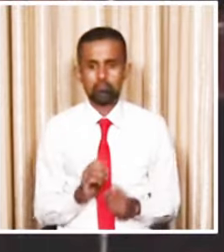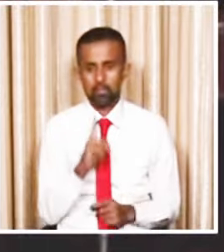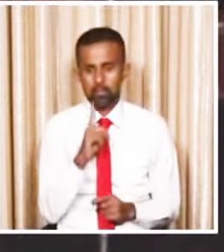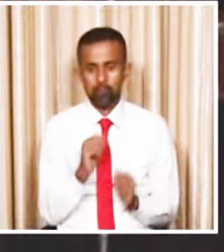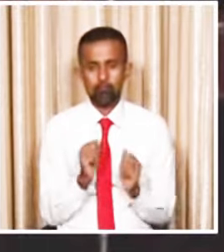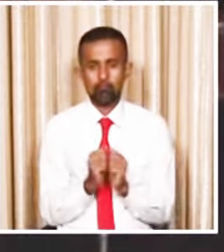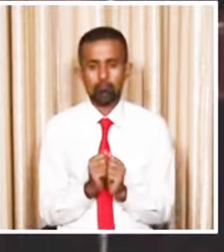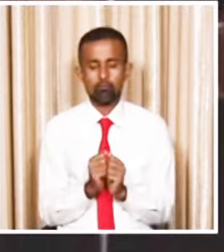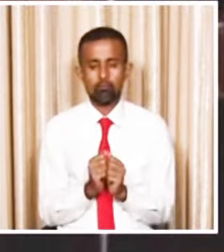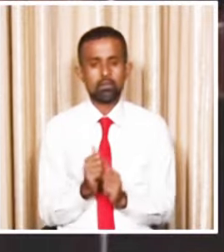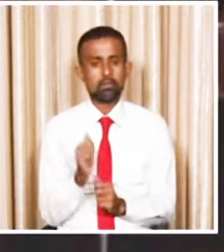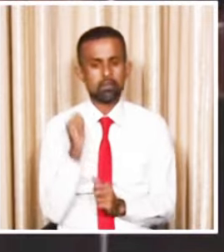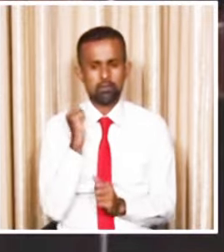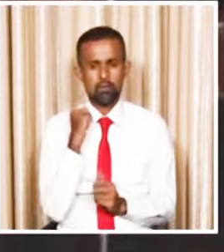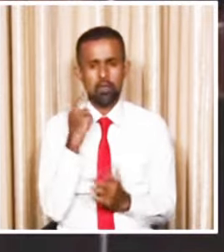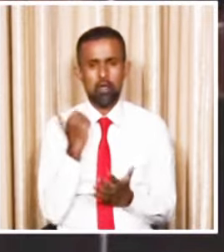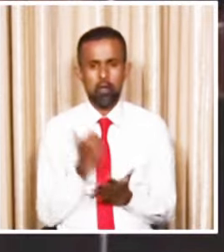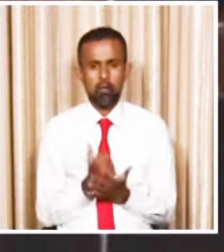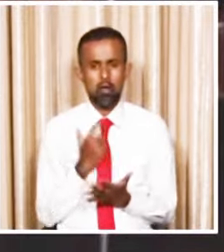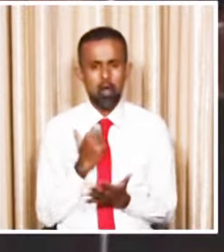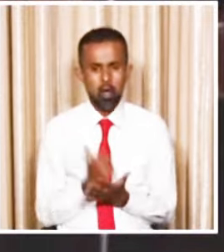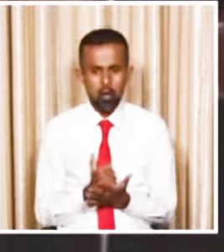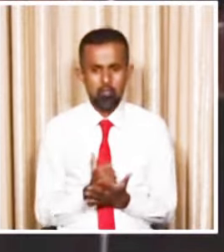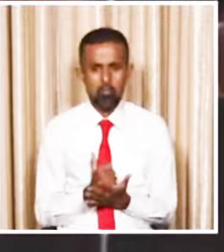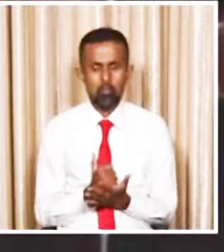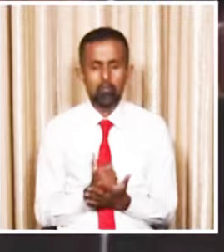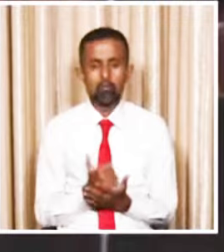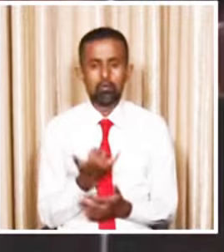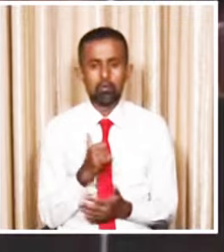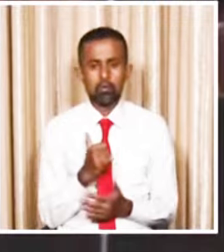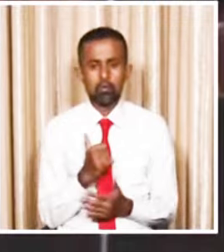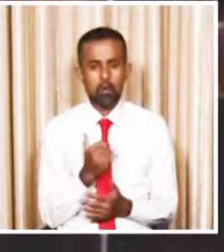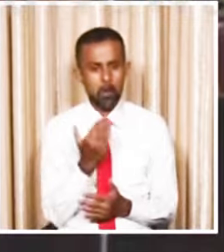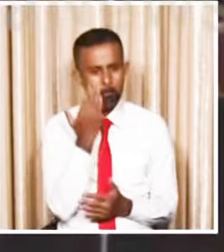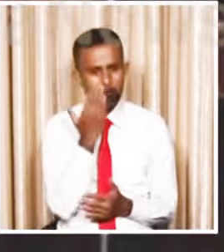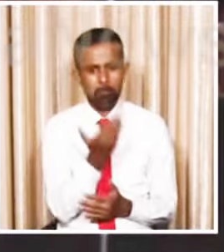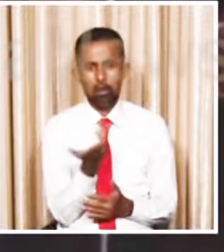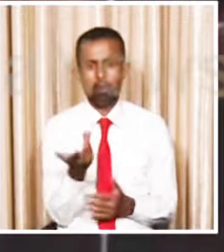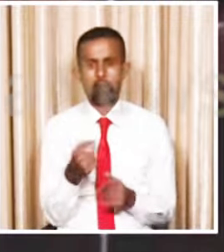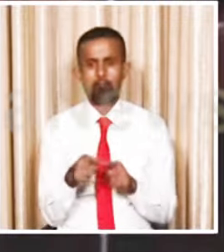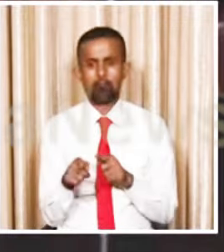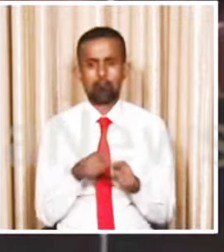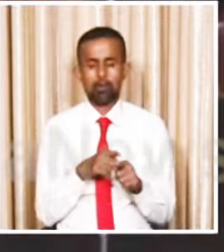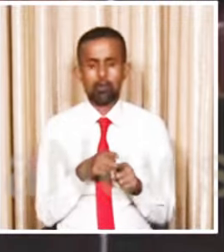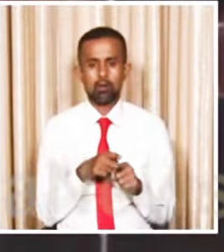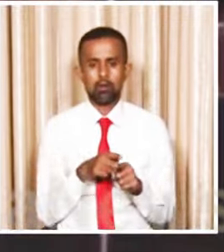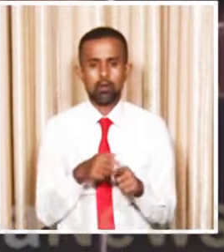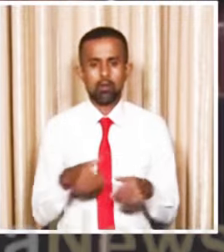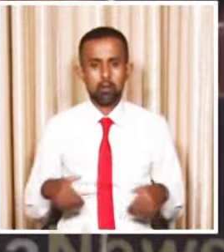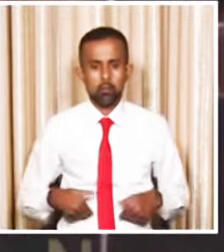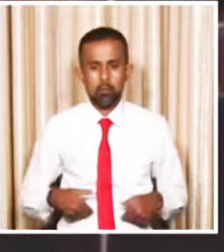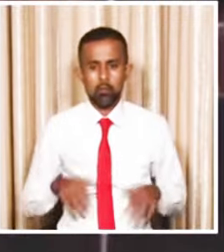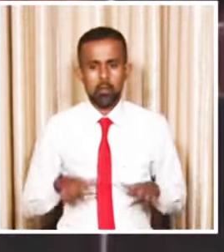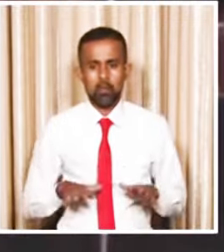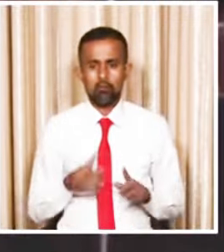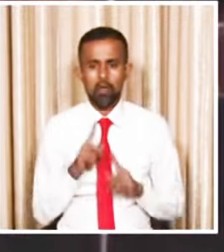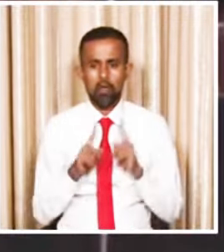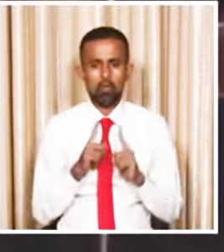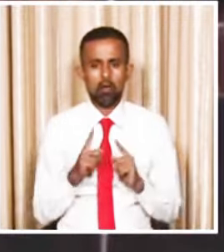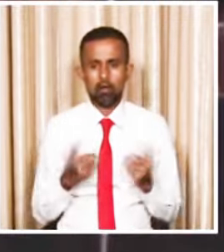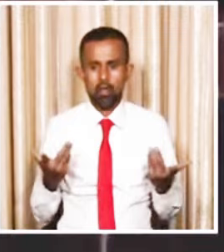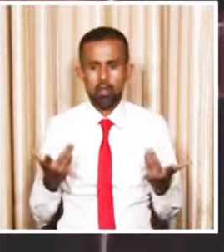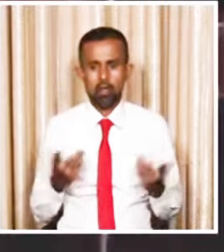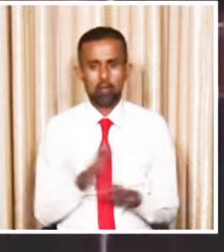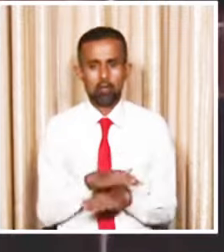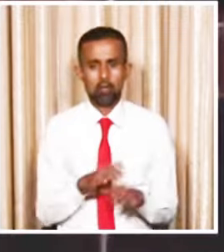අර තිබුණු දුෂ්කරතා සමහර වෙලාවට පේන්නේ නැති තත්ත්වයක් ඉඳලා අද මිනිස්සු බඩගින්න ඉන්නවා කියන කතා කරන්නේ නැහැ. අද